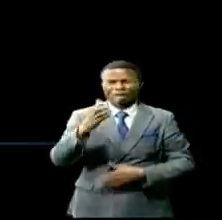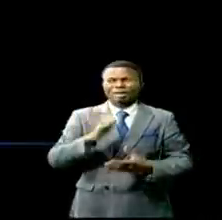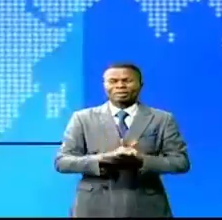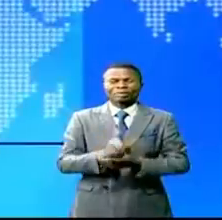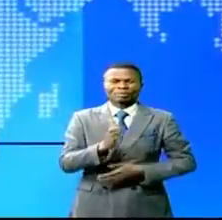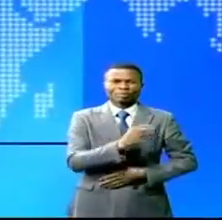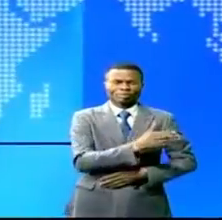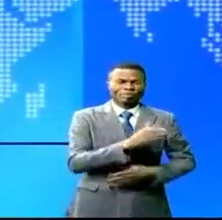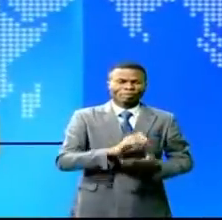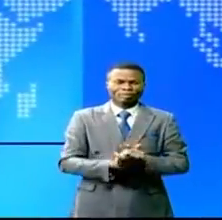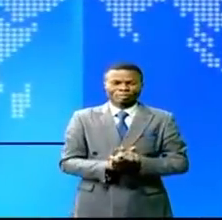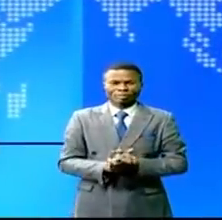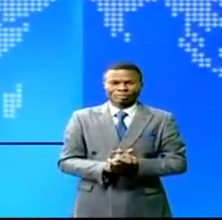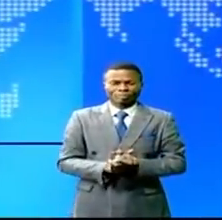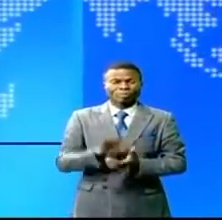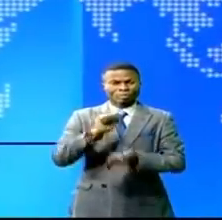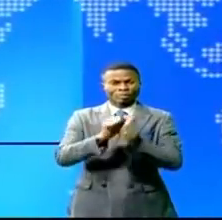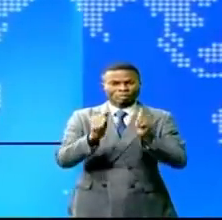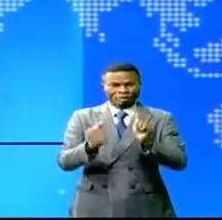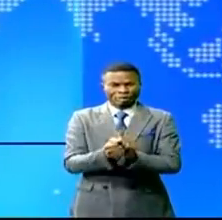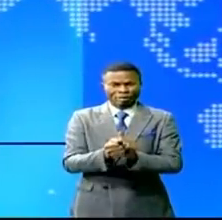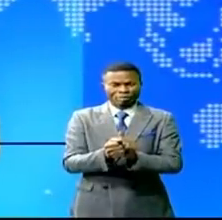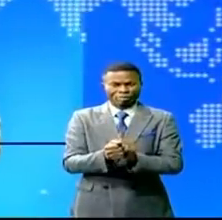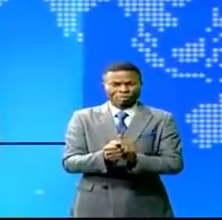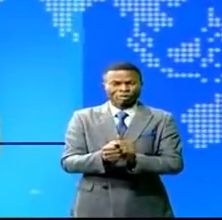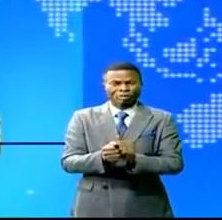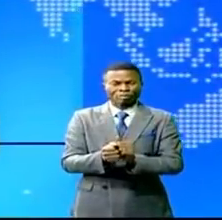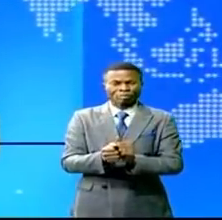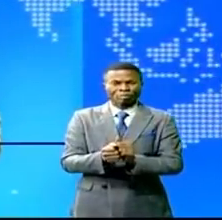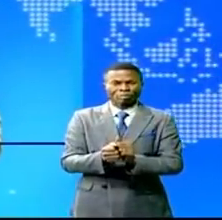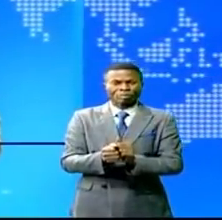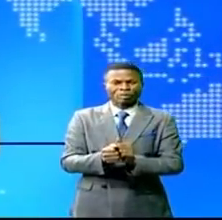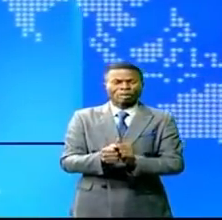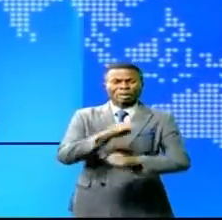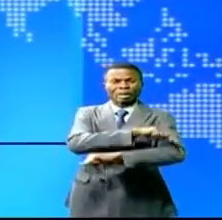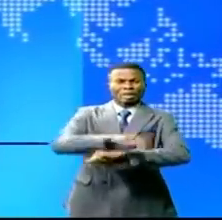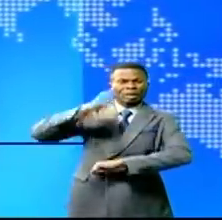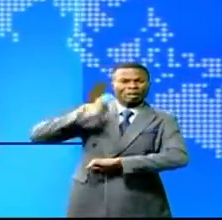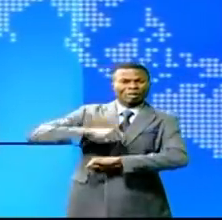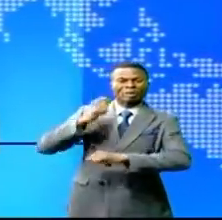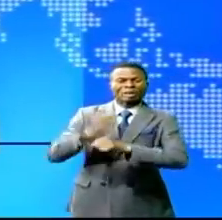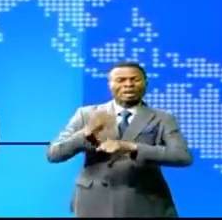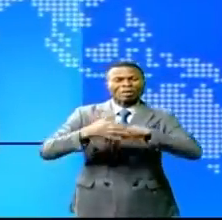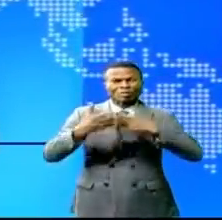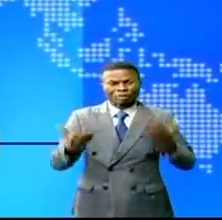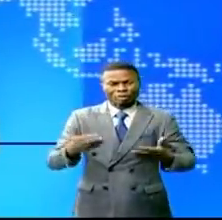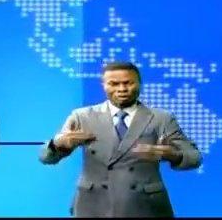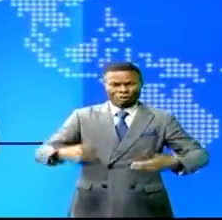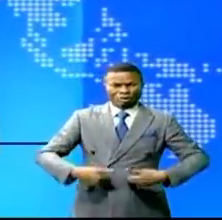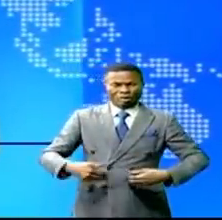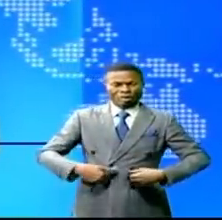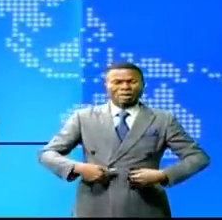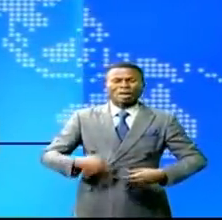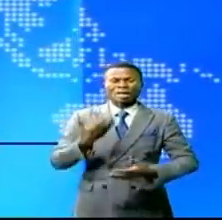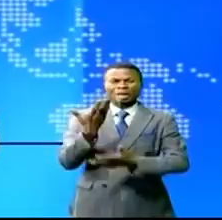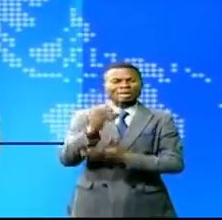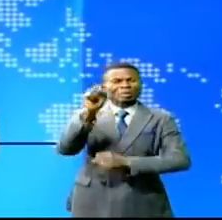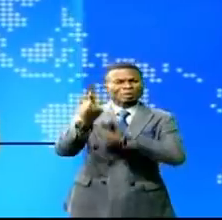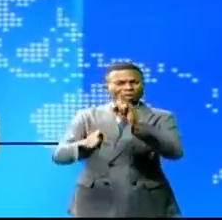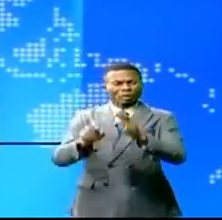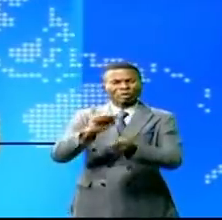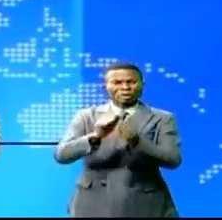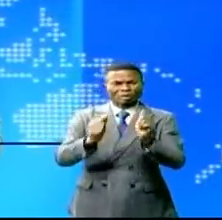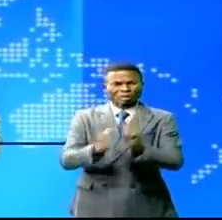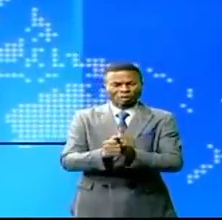et puis cette question comment fonctionne l'appareil judiciaire en rdc les jeunes s'interrogent sur le cas